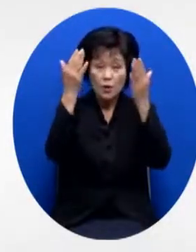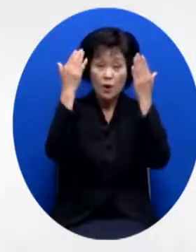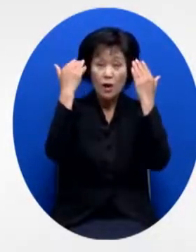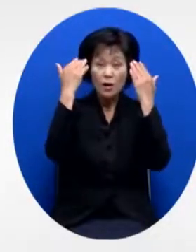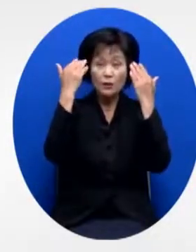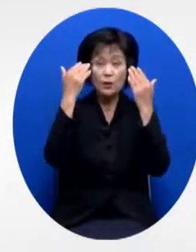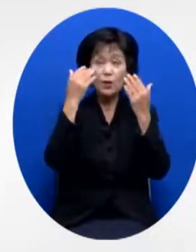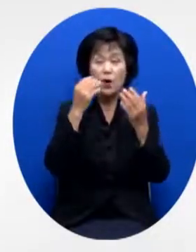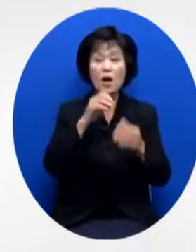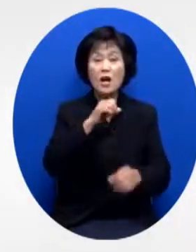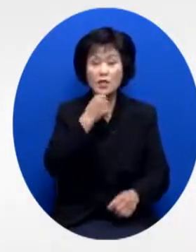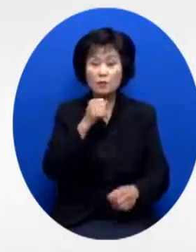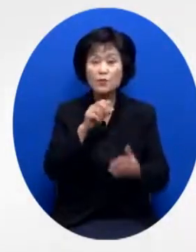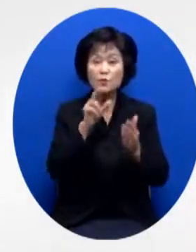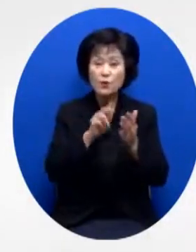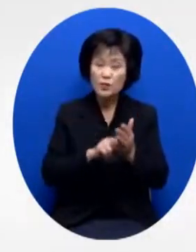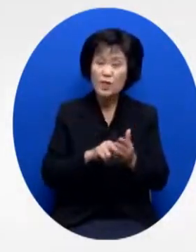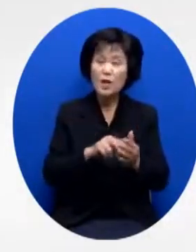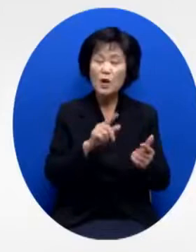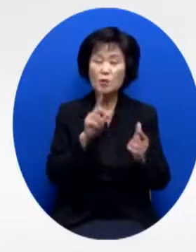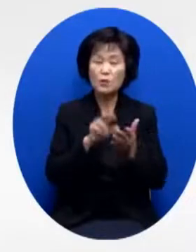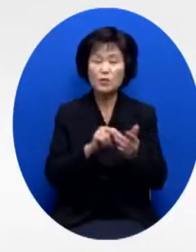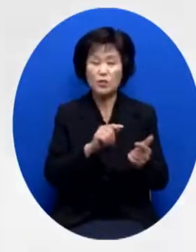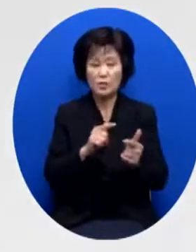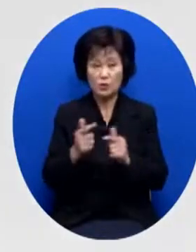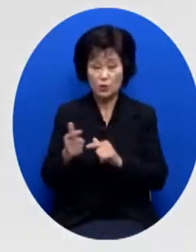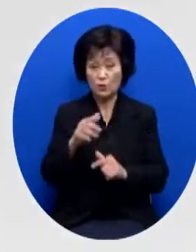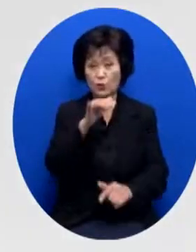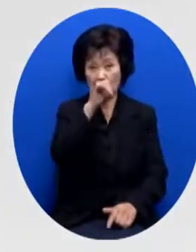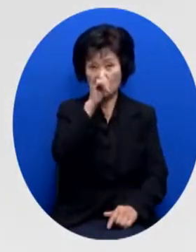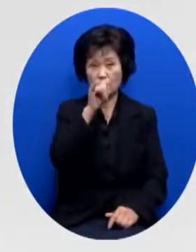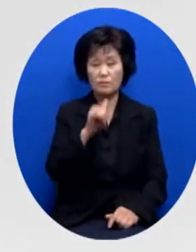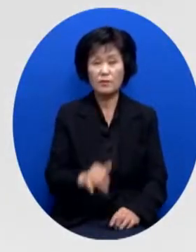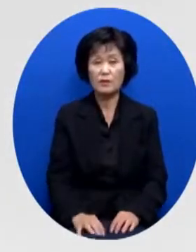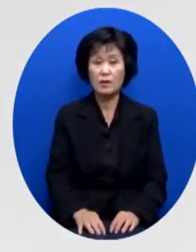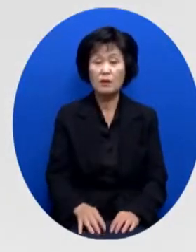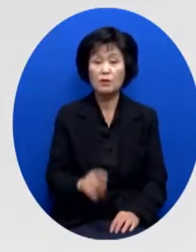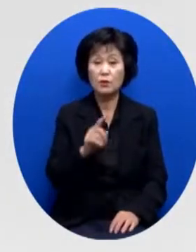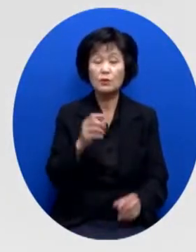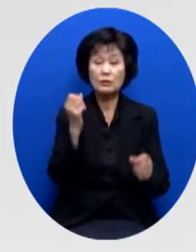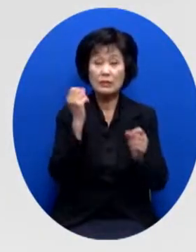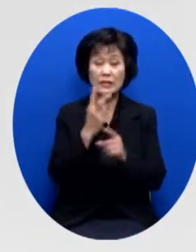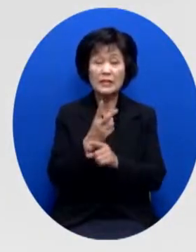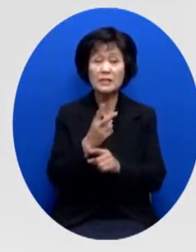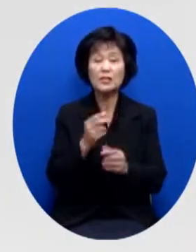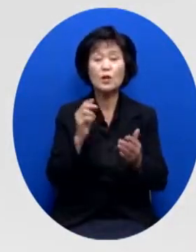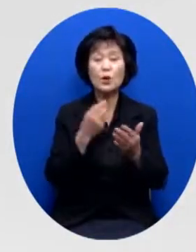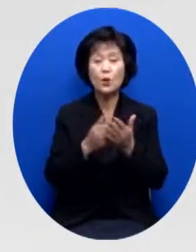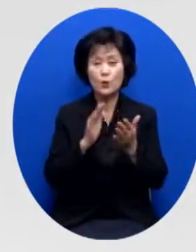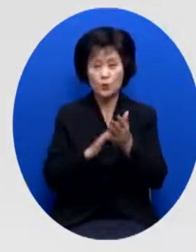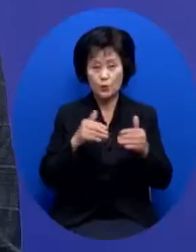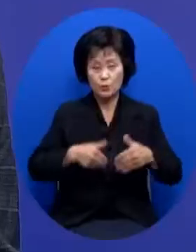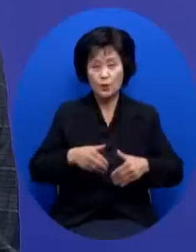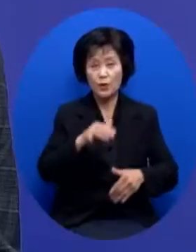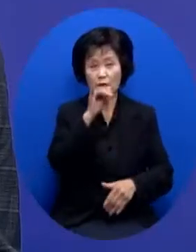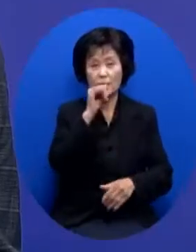함께 사립학교의 특수성과 자주성을 고려한 교육과정으로 재구성해야 한다고 덧붙였습니다.